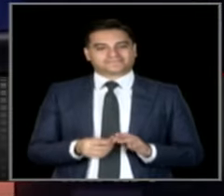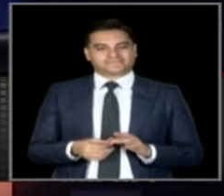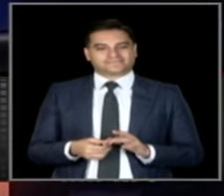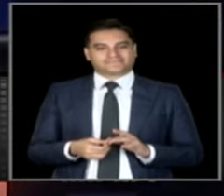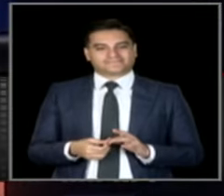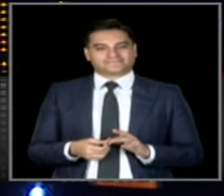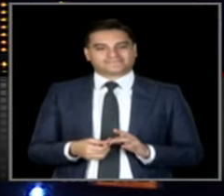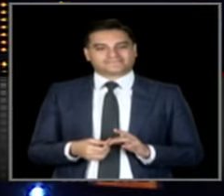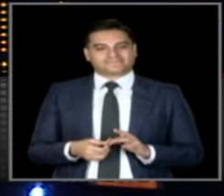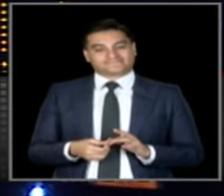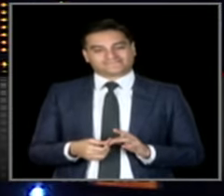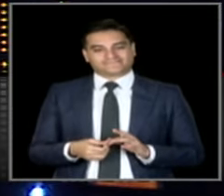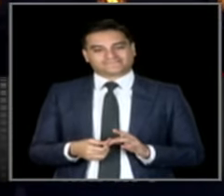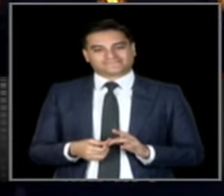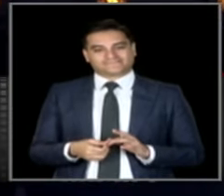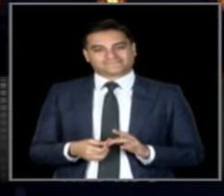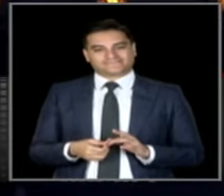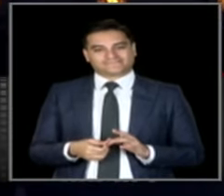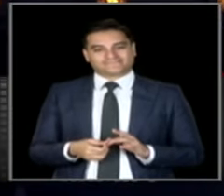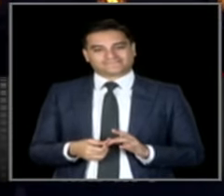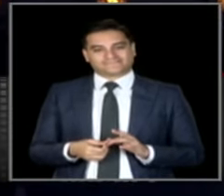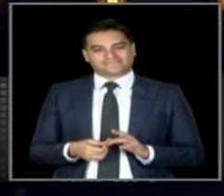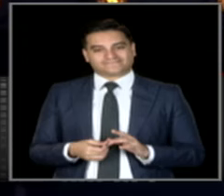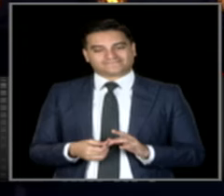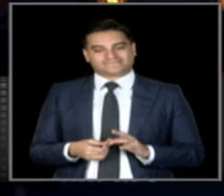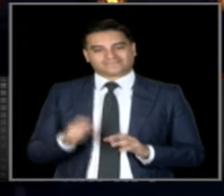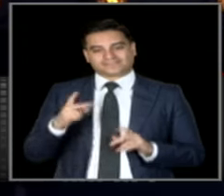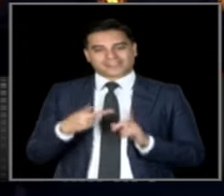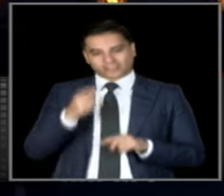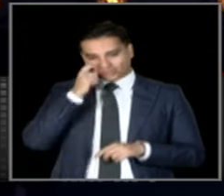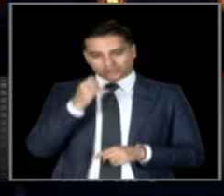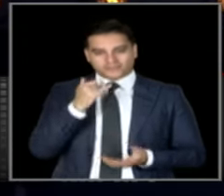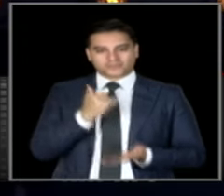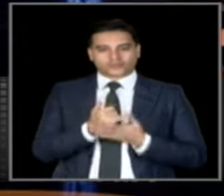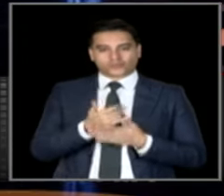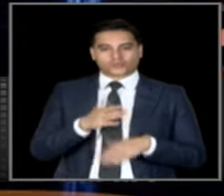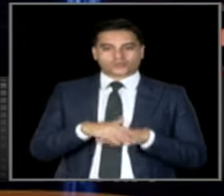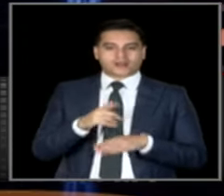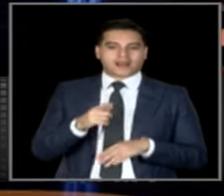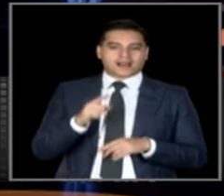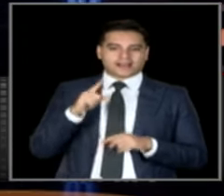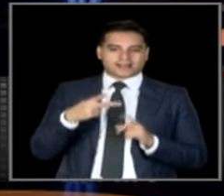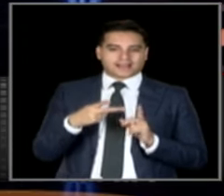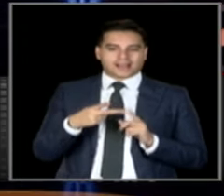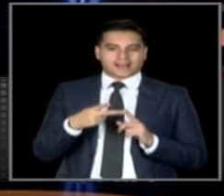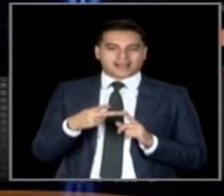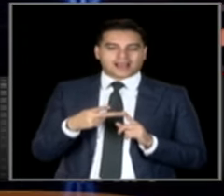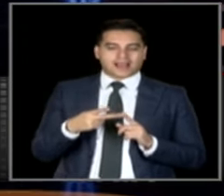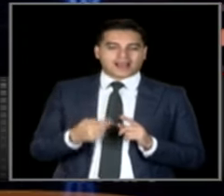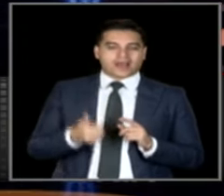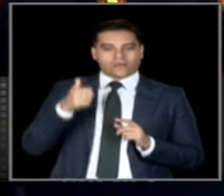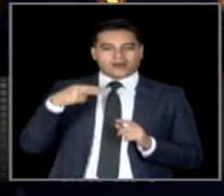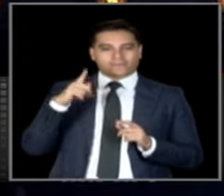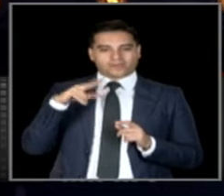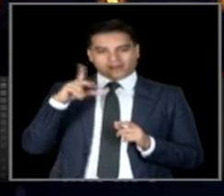التهام لهين امبارح تاني امين بعد مين يا ربيع ع الرحمن بعد كده حسن كنا